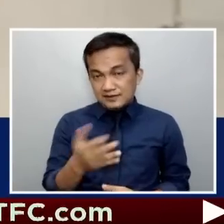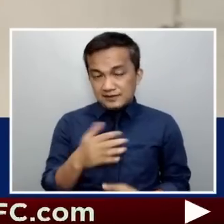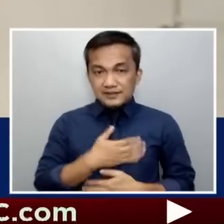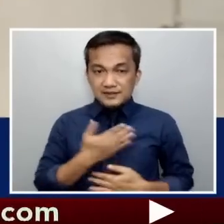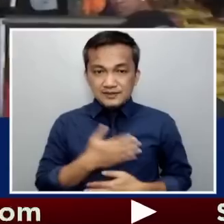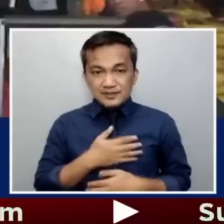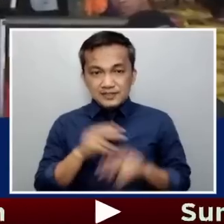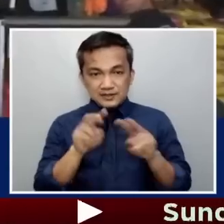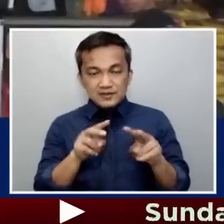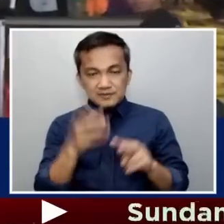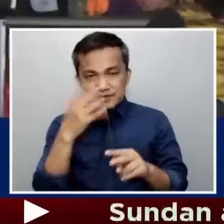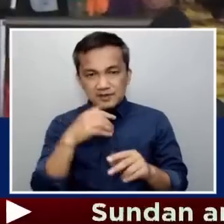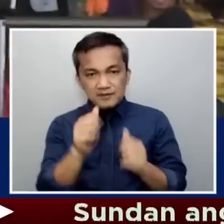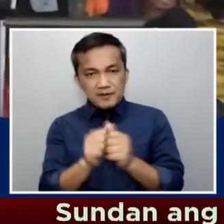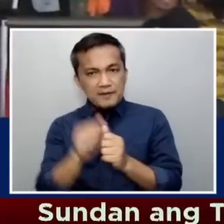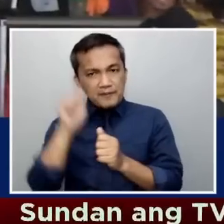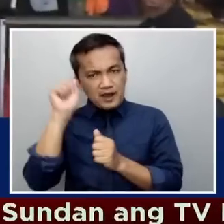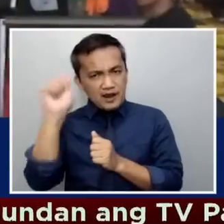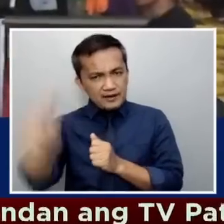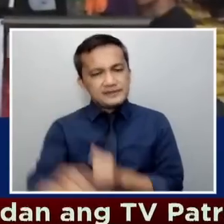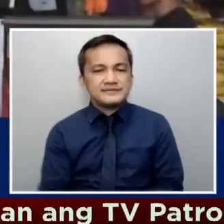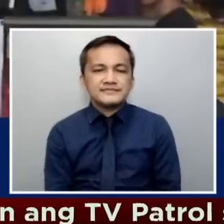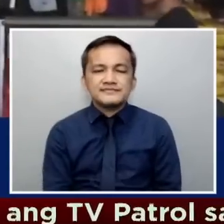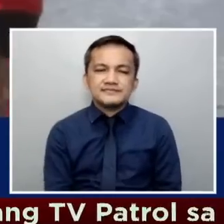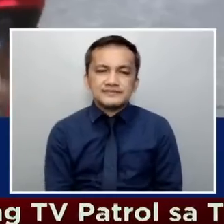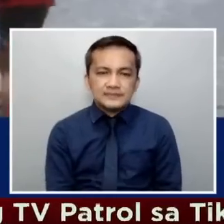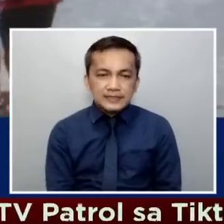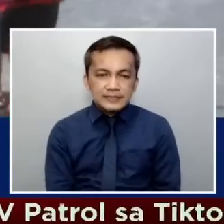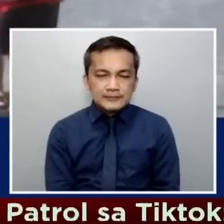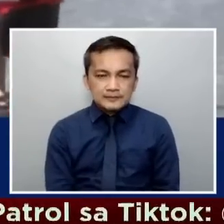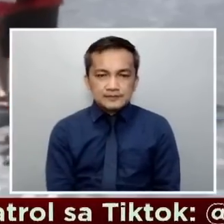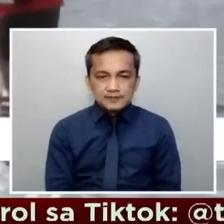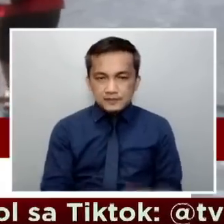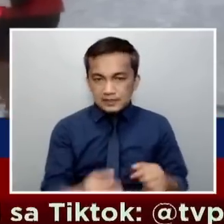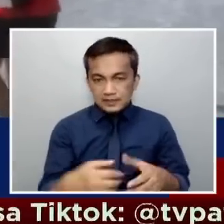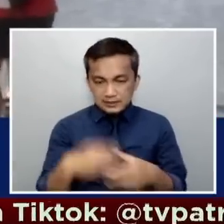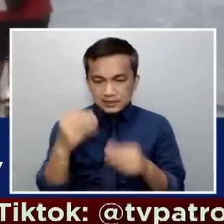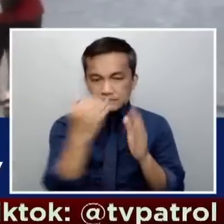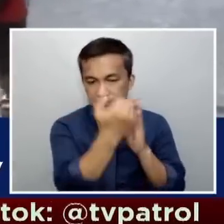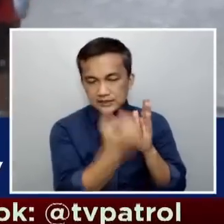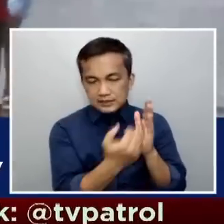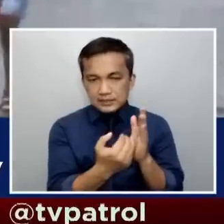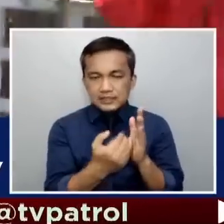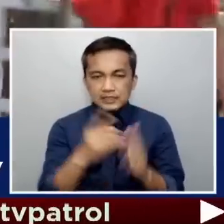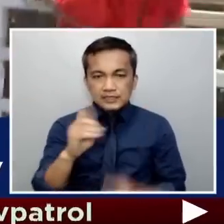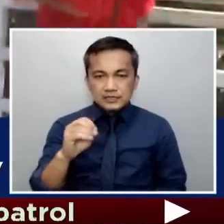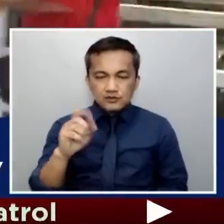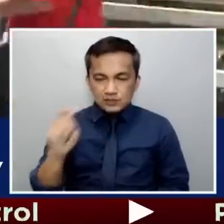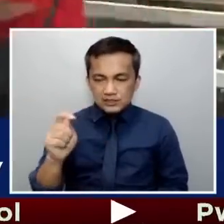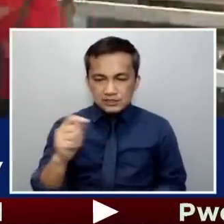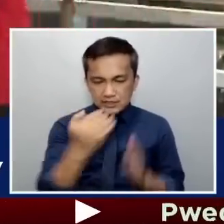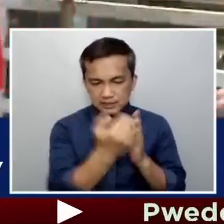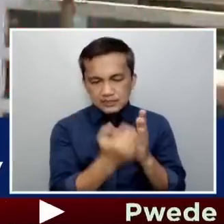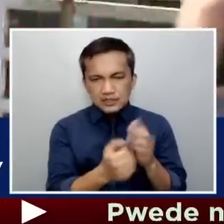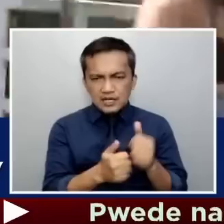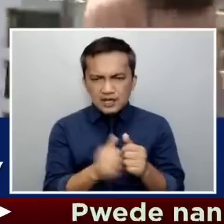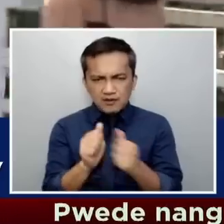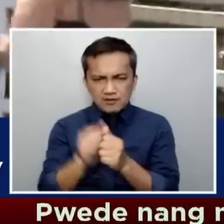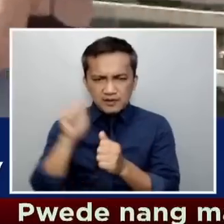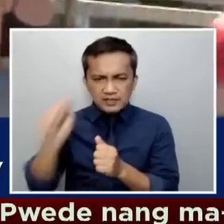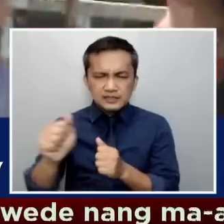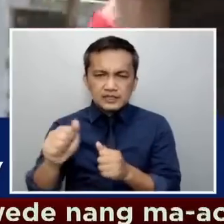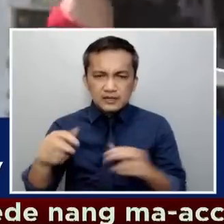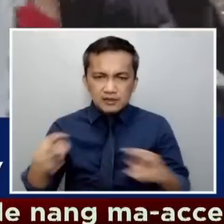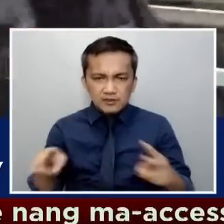Mayon from afar. Sa inilabas na listahan ng Department of Tourism, nakalagay kung gaano kalayo mula sa bulkan